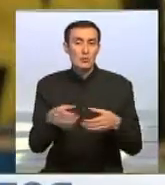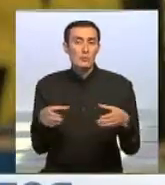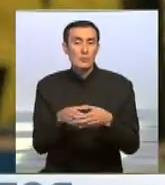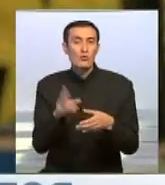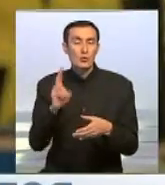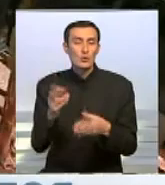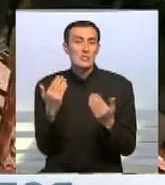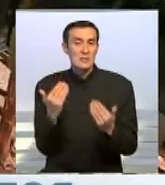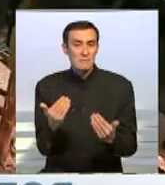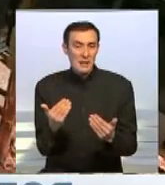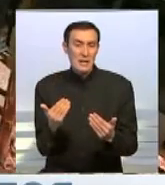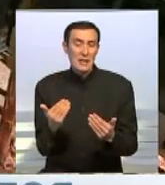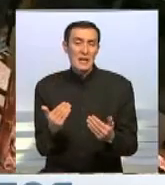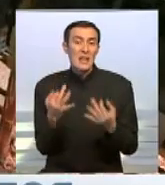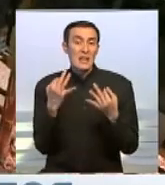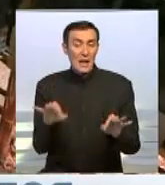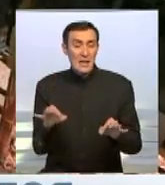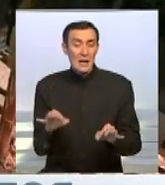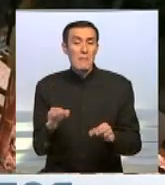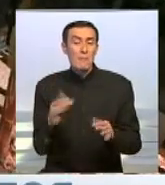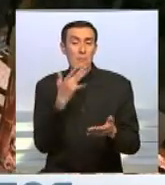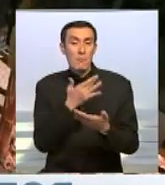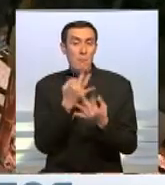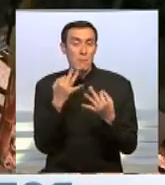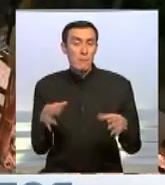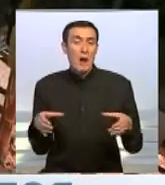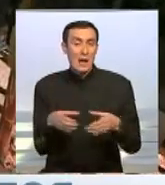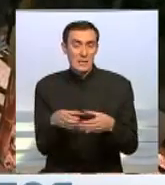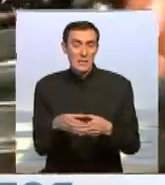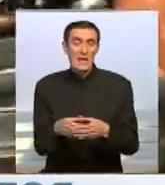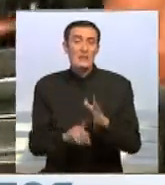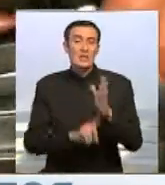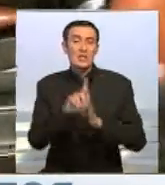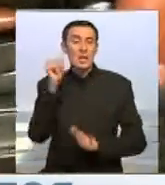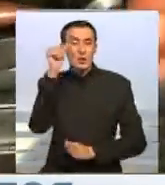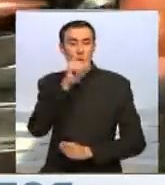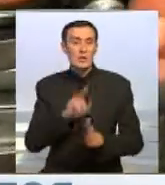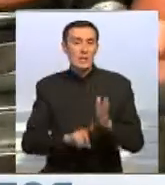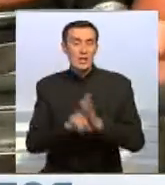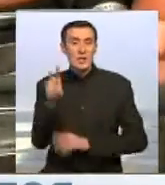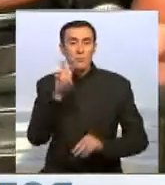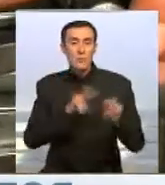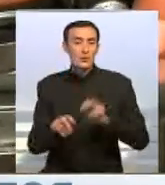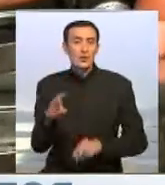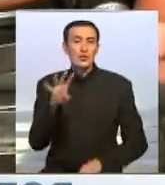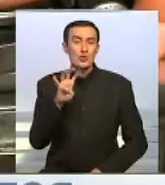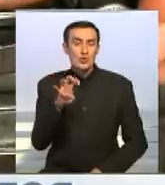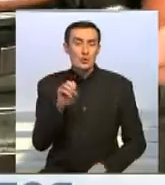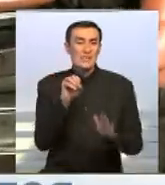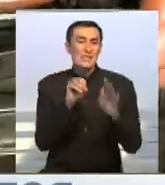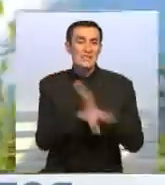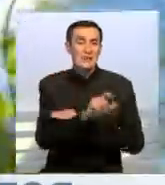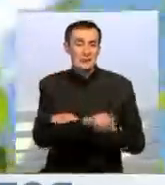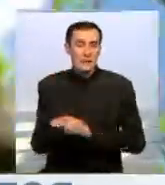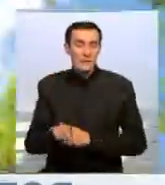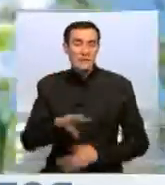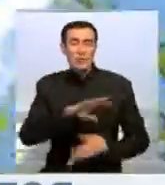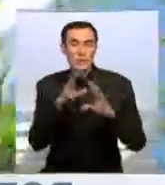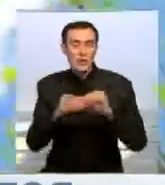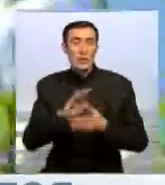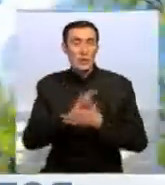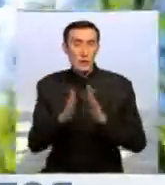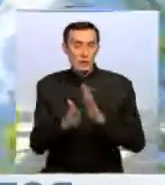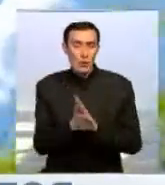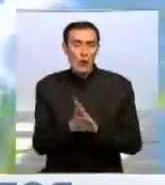которая с недавнего времени стала легальной политической партией. С начала года власти начали поиски 400 дезертиров, а в результате